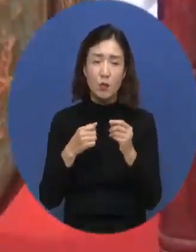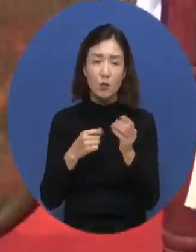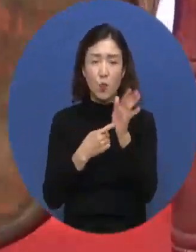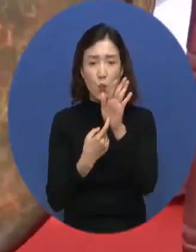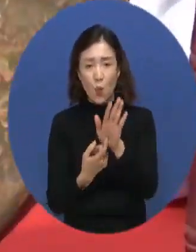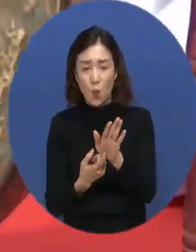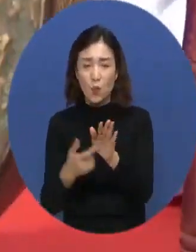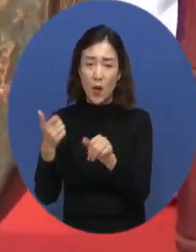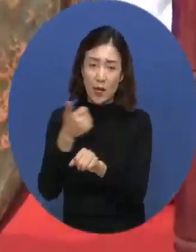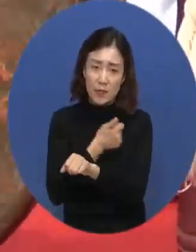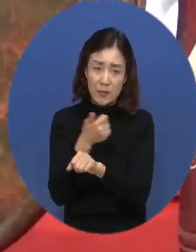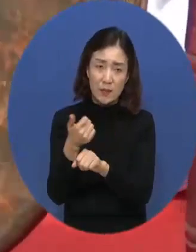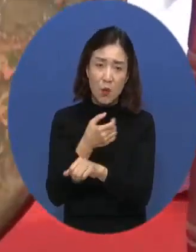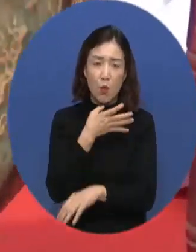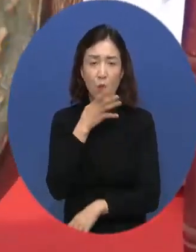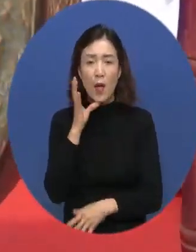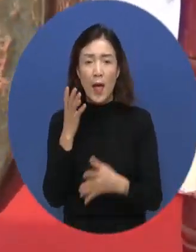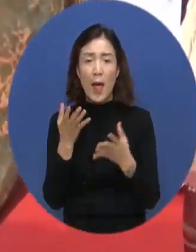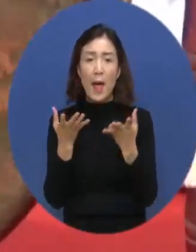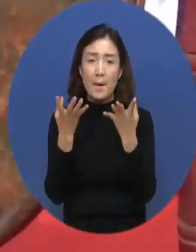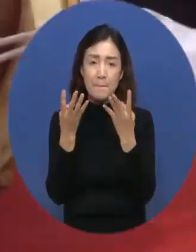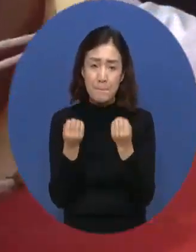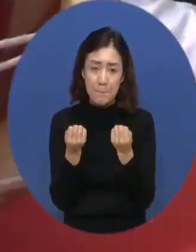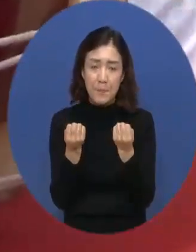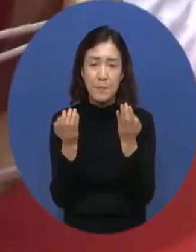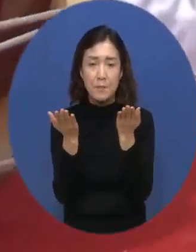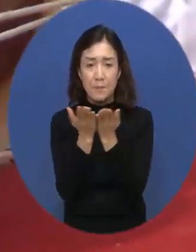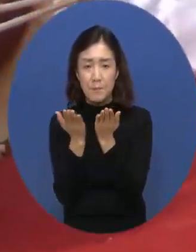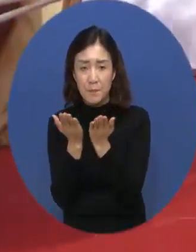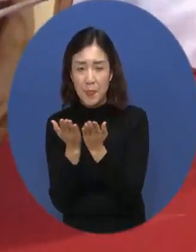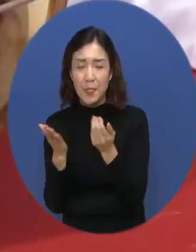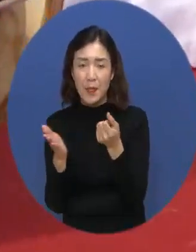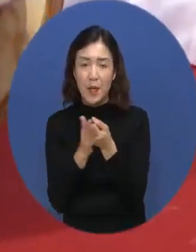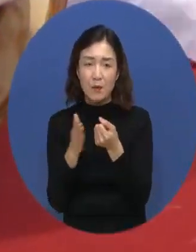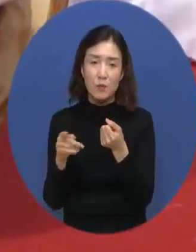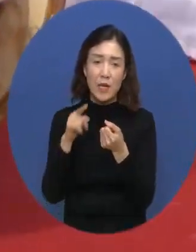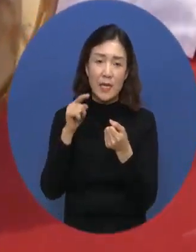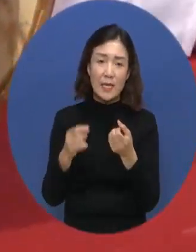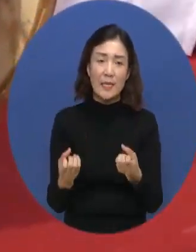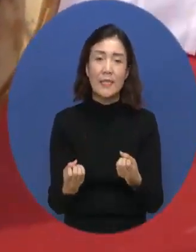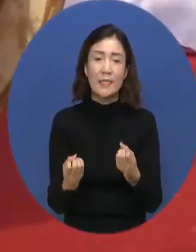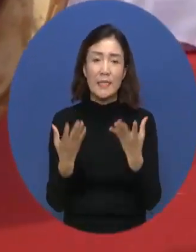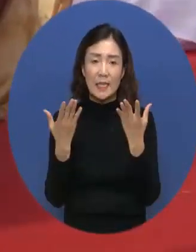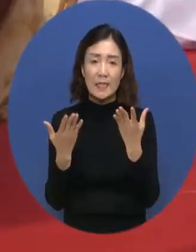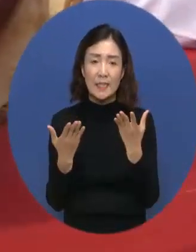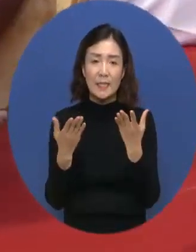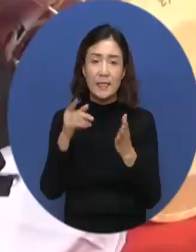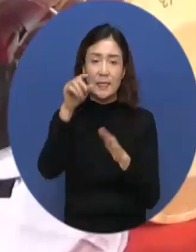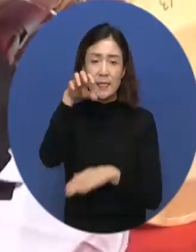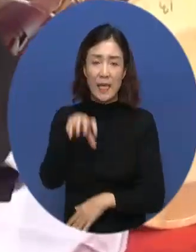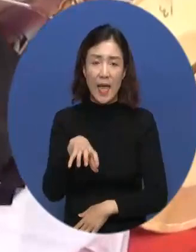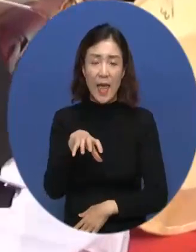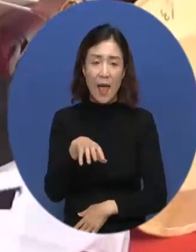맞기 때문에 공연의 호흡도 구성도 이 잔치에 적합한 느낌이었네요.